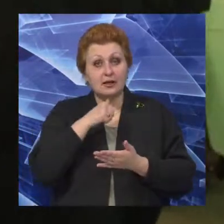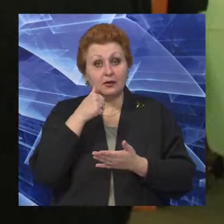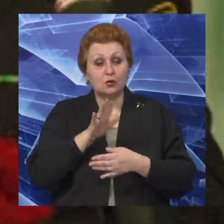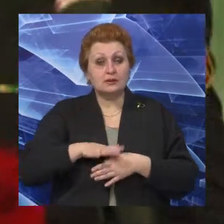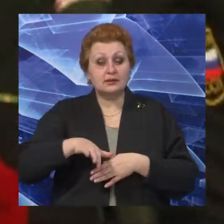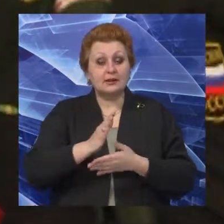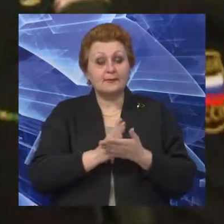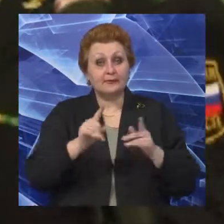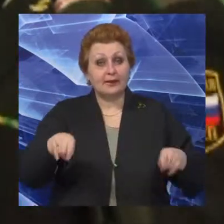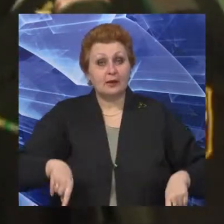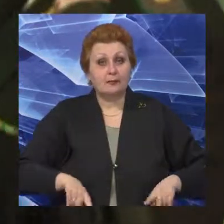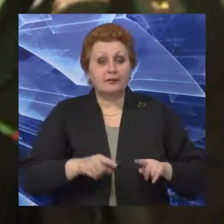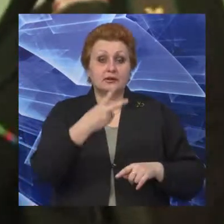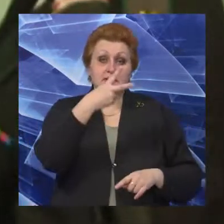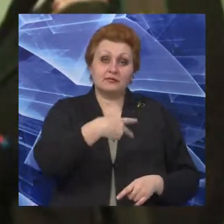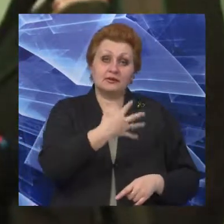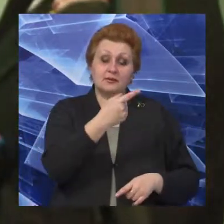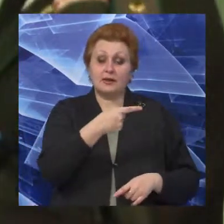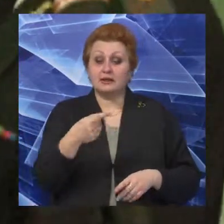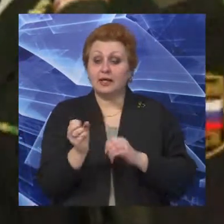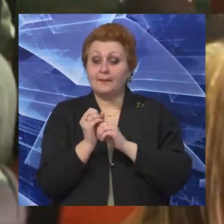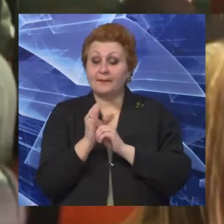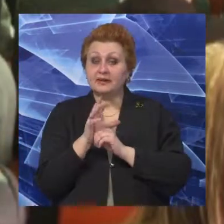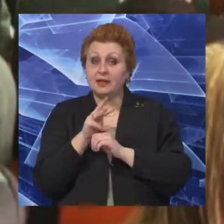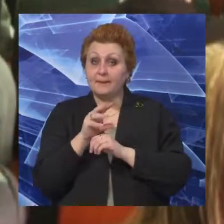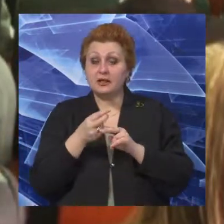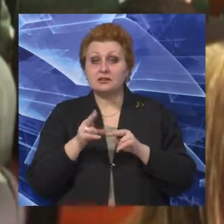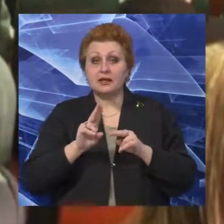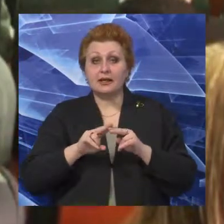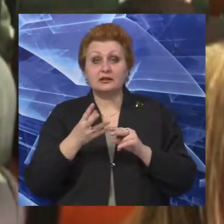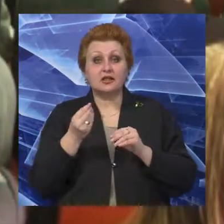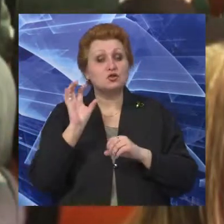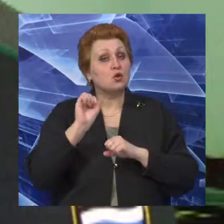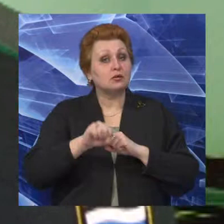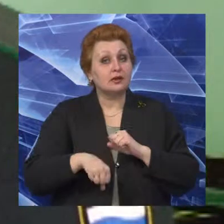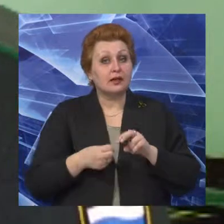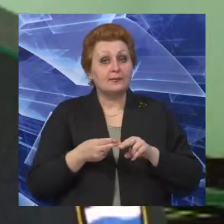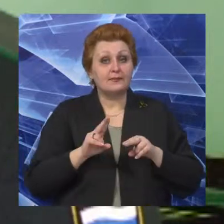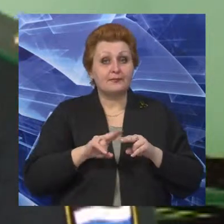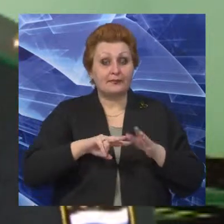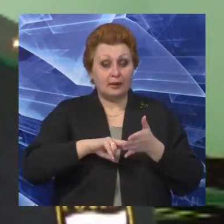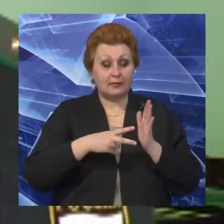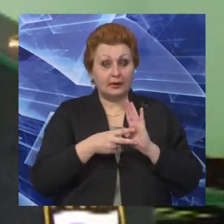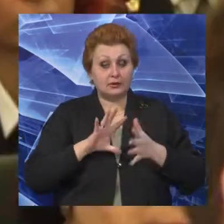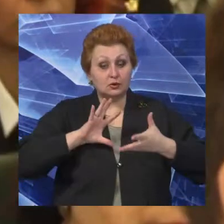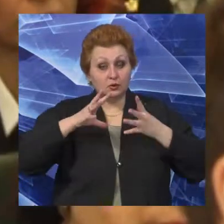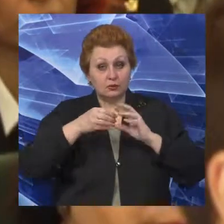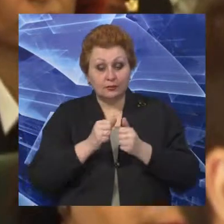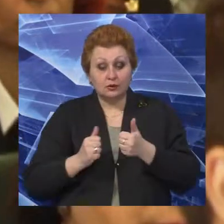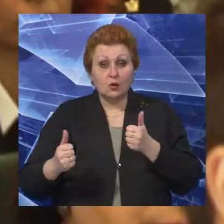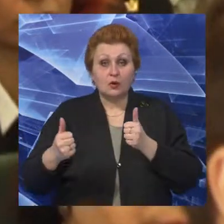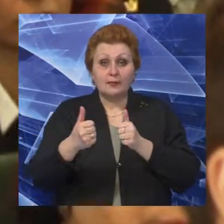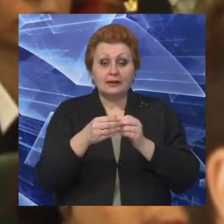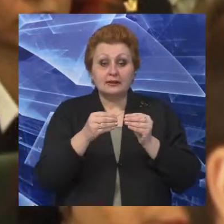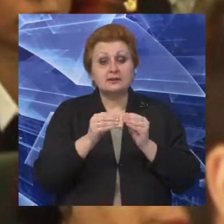рейтинге территориальных служб поднялась с 25 на 15 место. Это еще не финальный результат. Ставропольцы планируют по итогам года войти